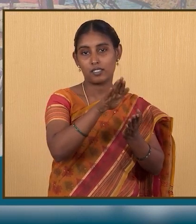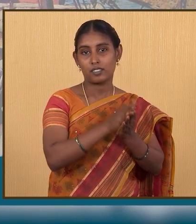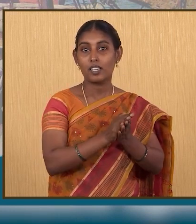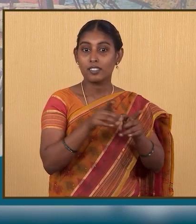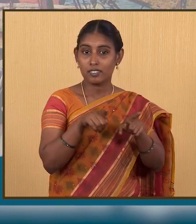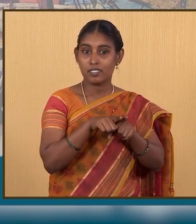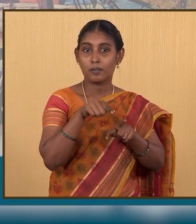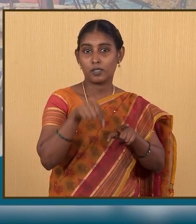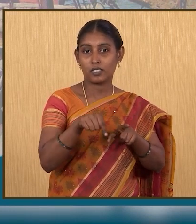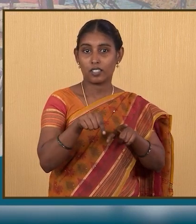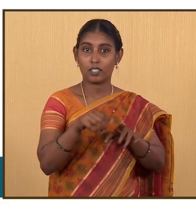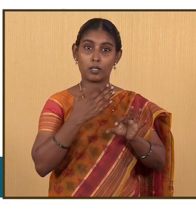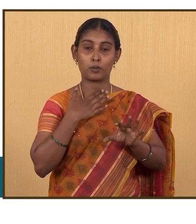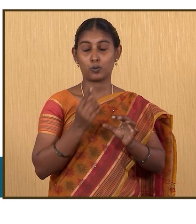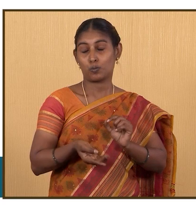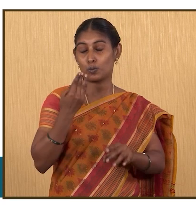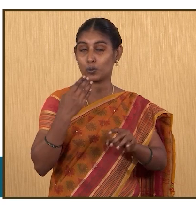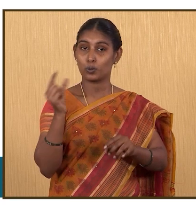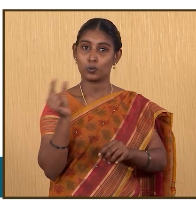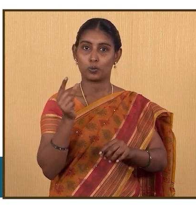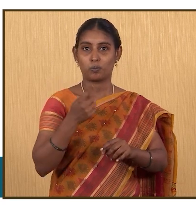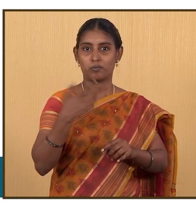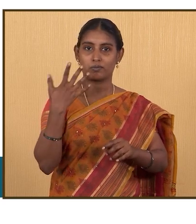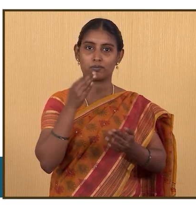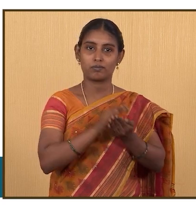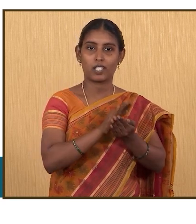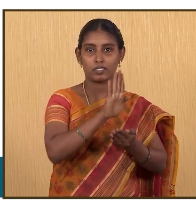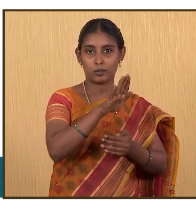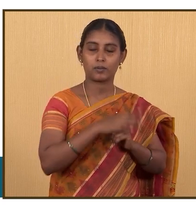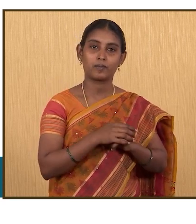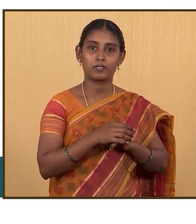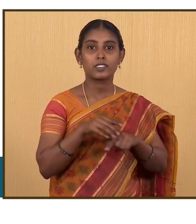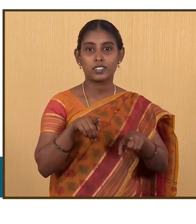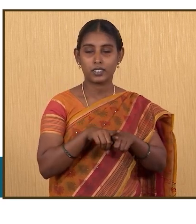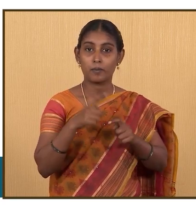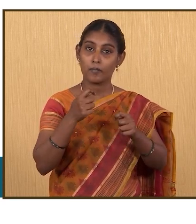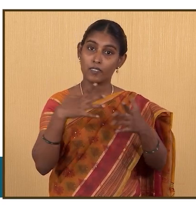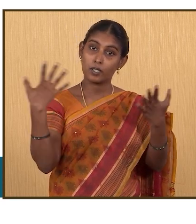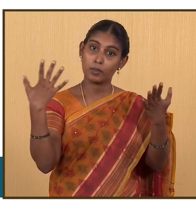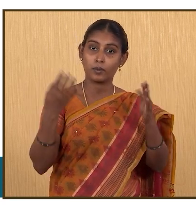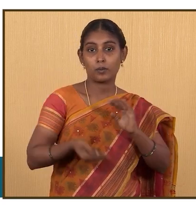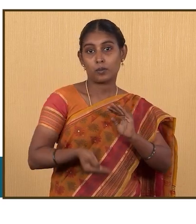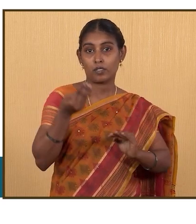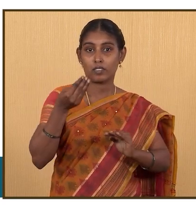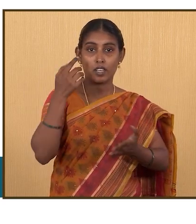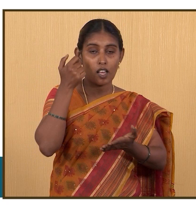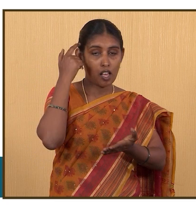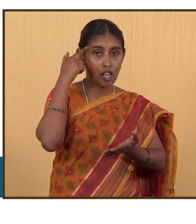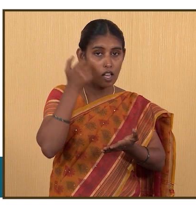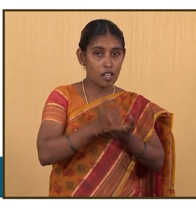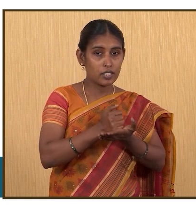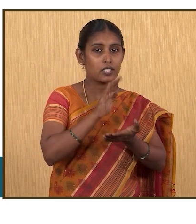நமக்கு மதிப்புமிக்க ஆதாரங்களாக இருக்குது. சரி, மதிப்புமிக்க விலைமதிப்பற்ற